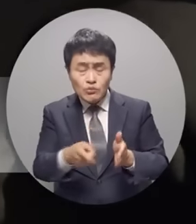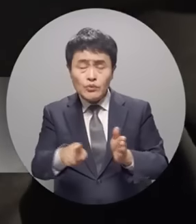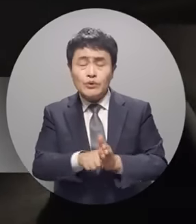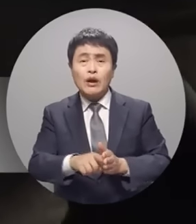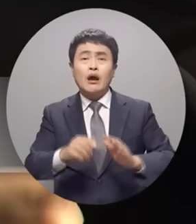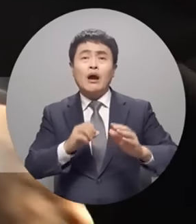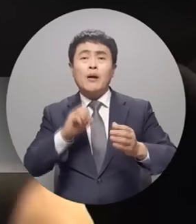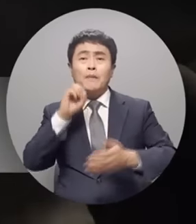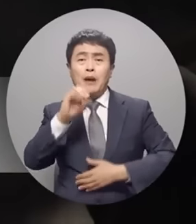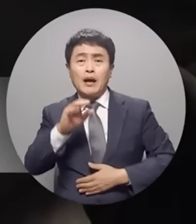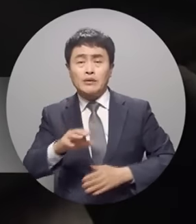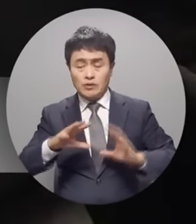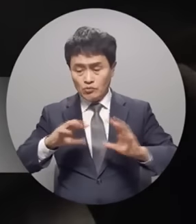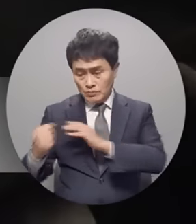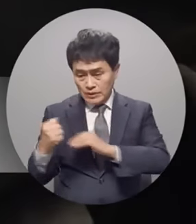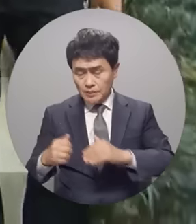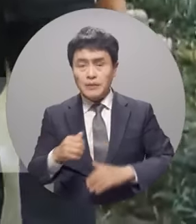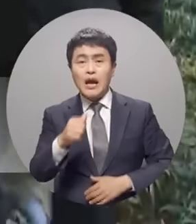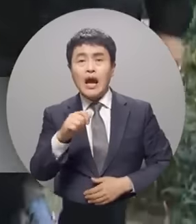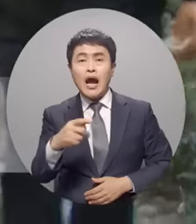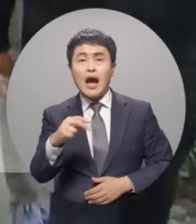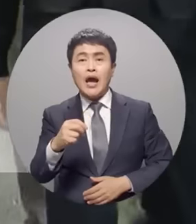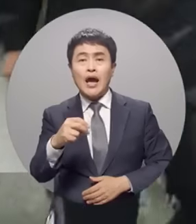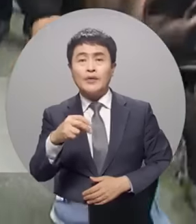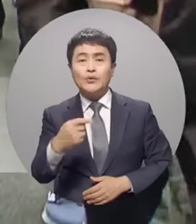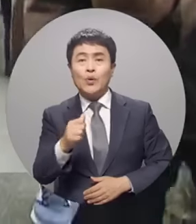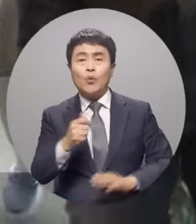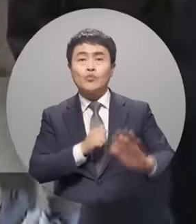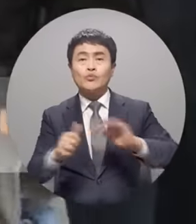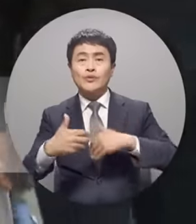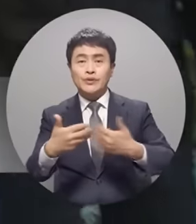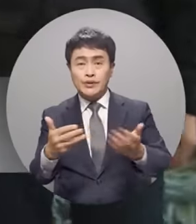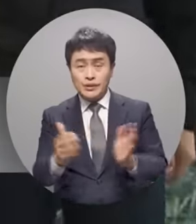거듭 변화와 쇄신의 길을 언급하며 대통령실 및